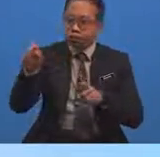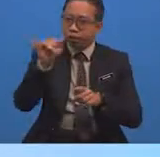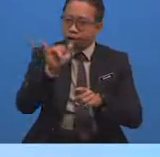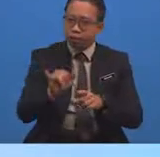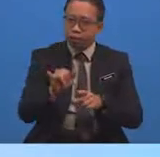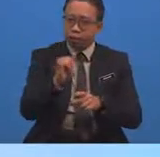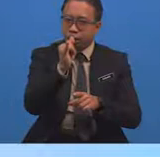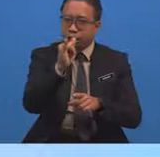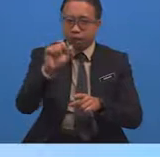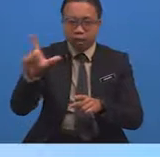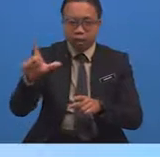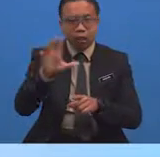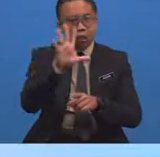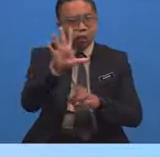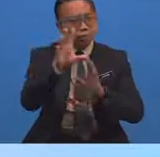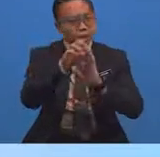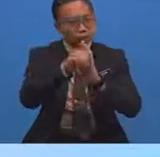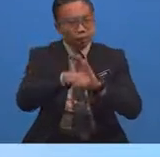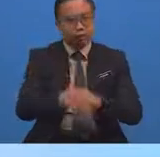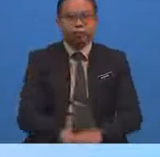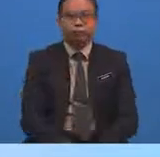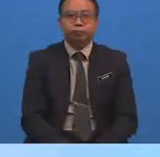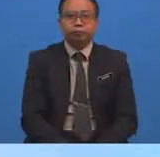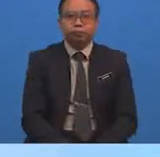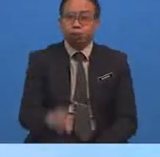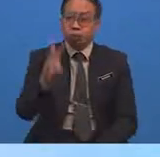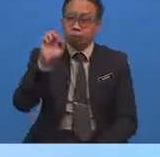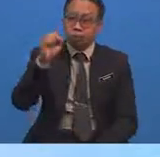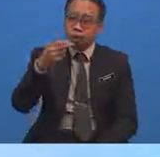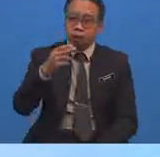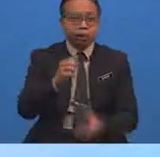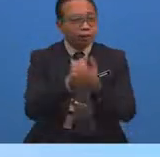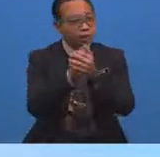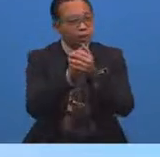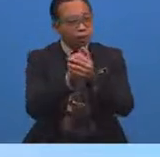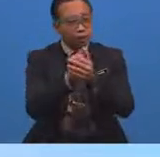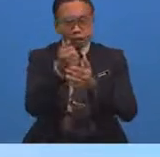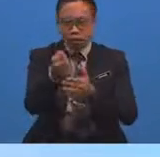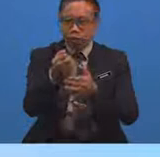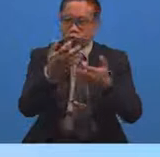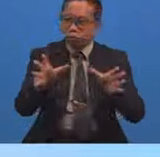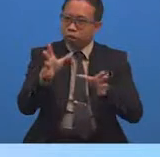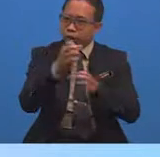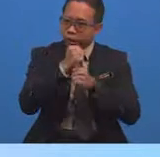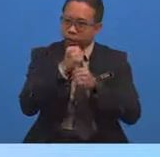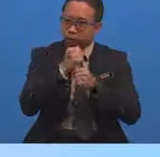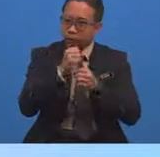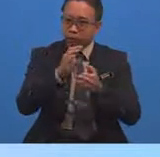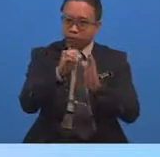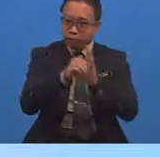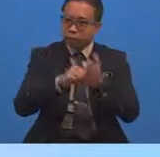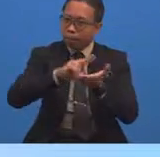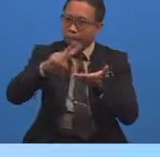ialah lima menit Wah nanya kamu sudah dapat membaca